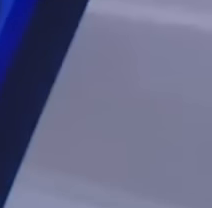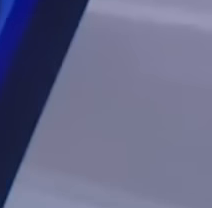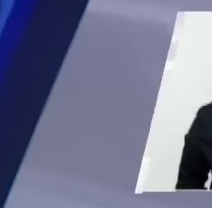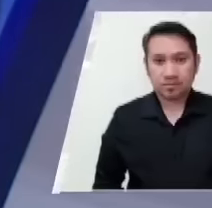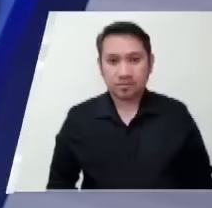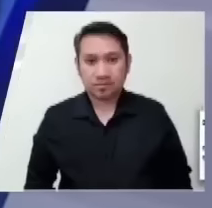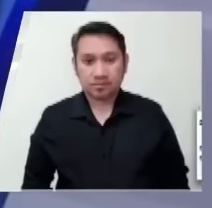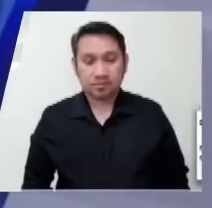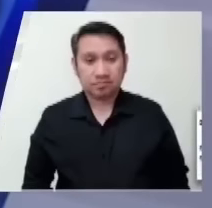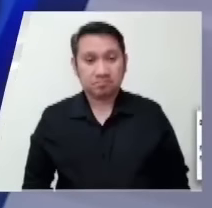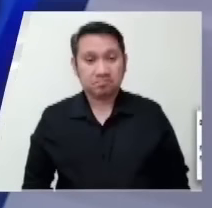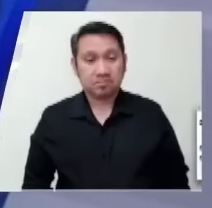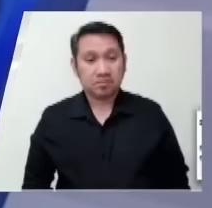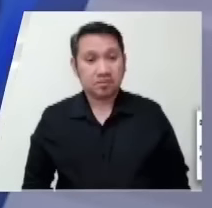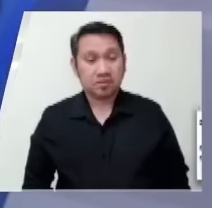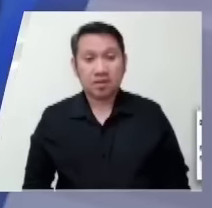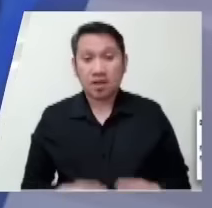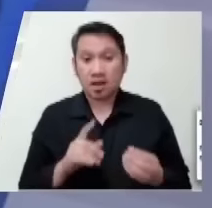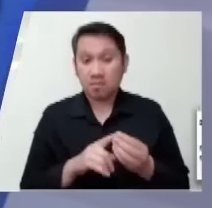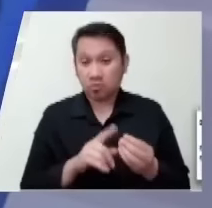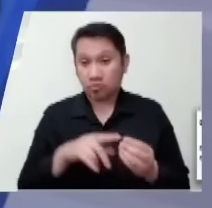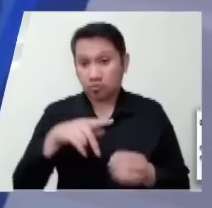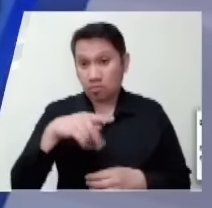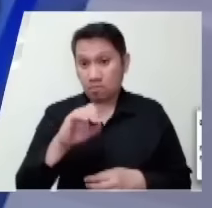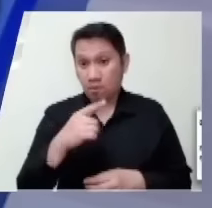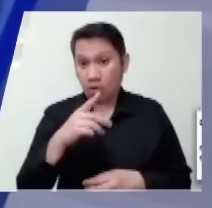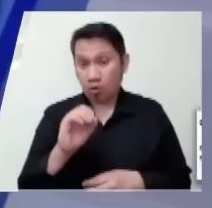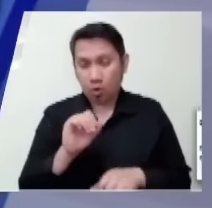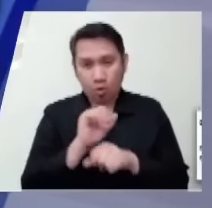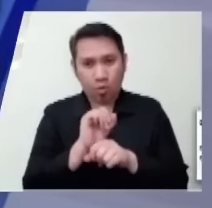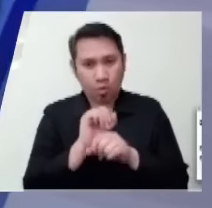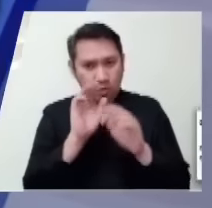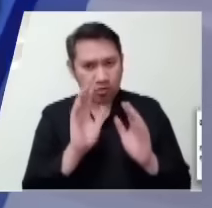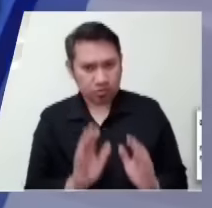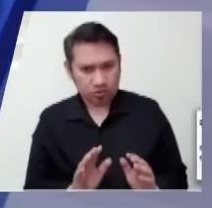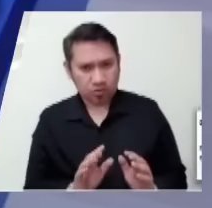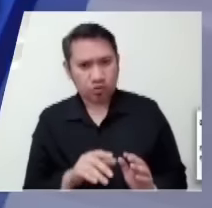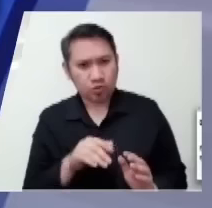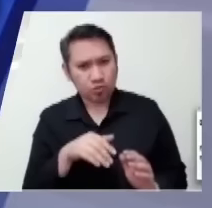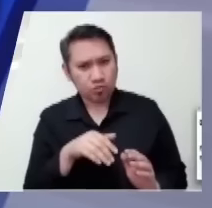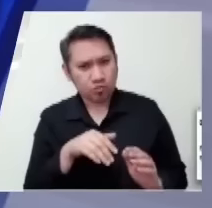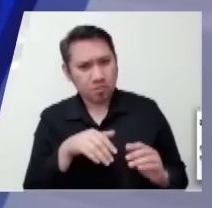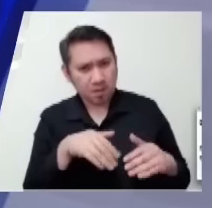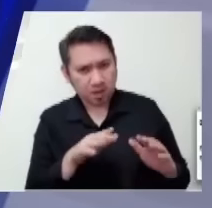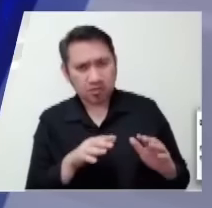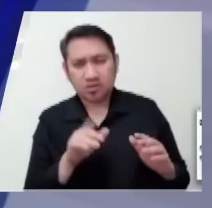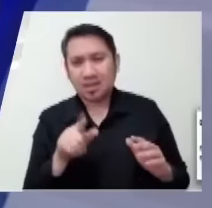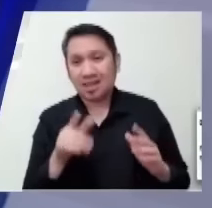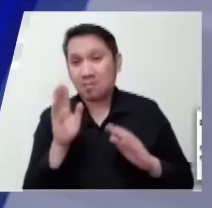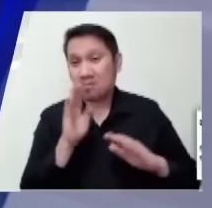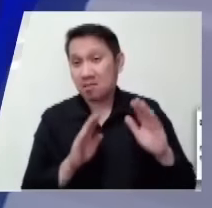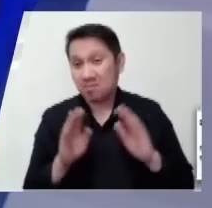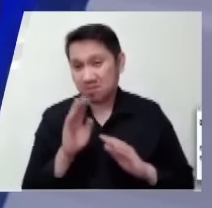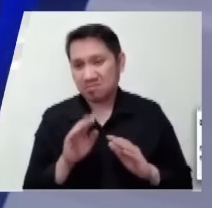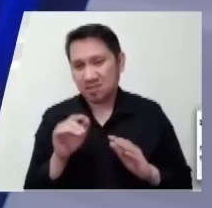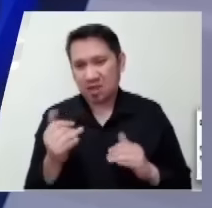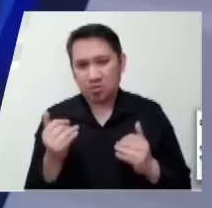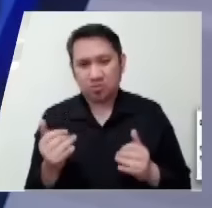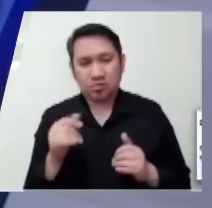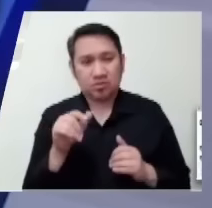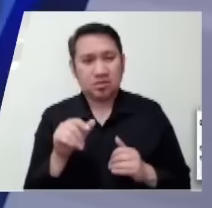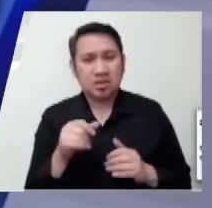Higit sa pagsawata sa mga POGO workers sa bansa ang pinoproblema ngayon ng Presidential Anti-Organized Crime Commission. Ang